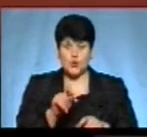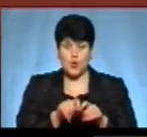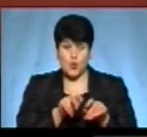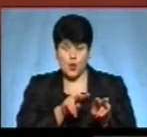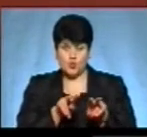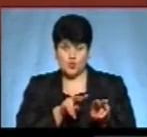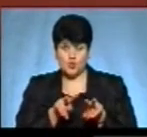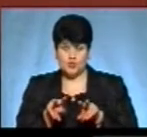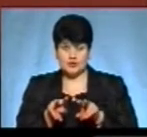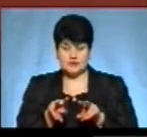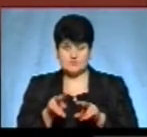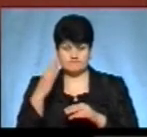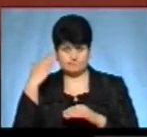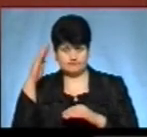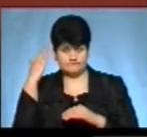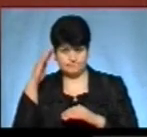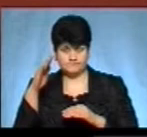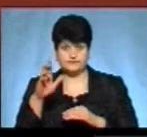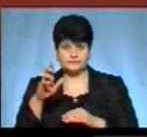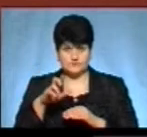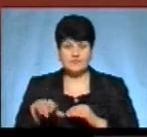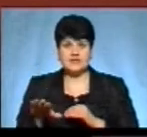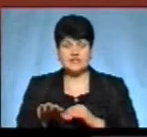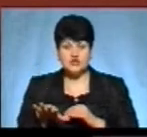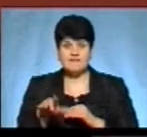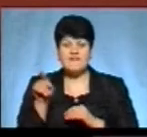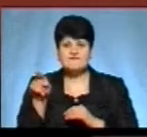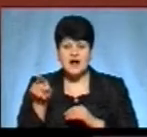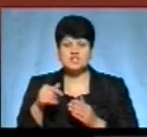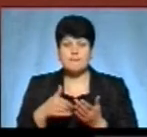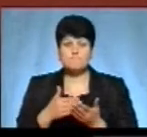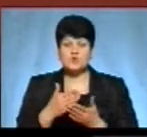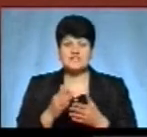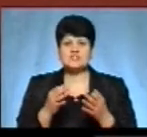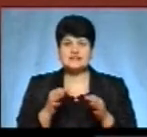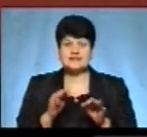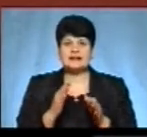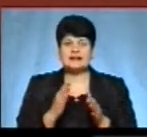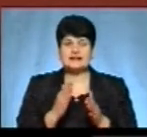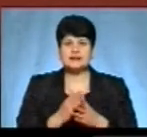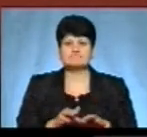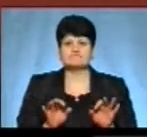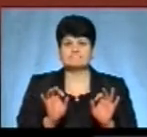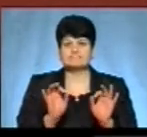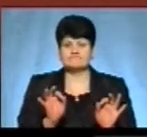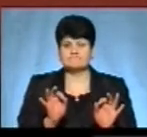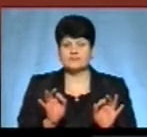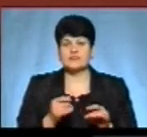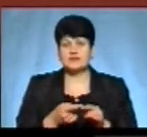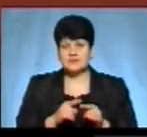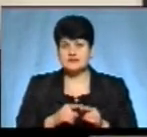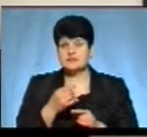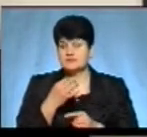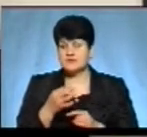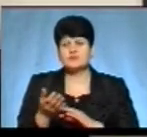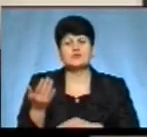контролюється ззовні іншою державою, ваша політична незалежність є умовною. Це сказав Збігнєв Бжежинський